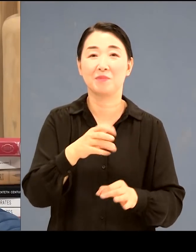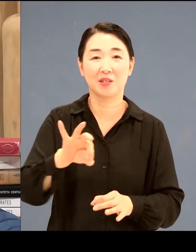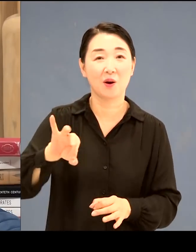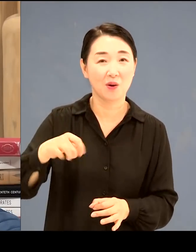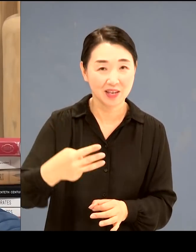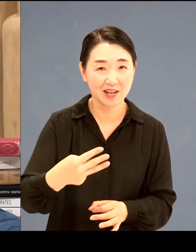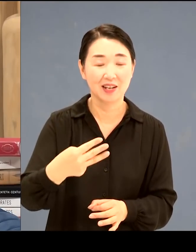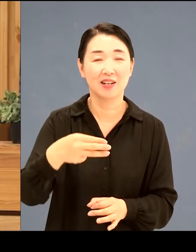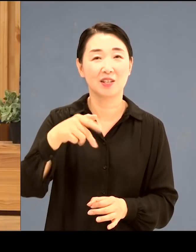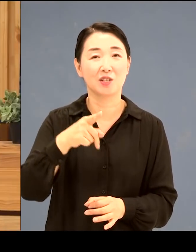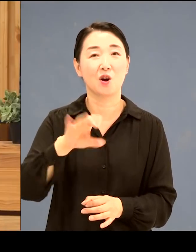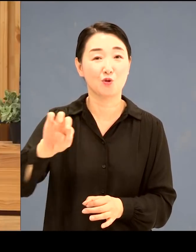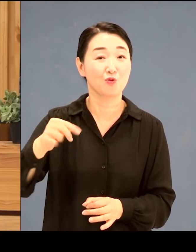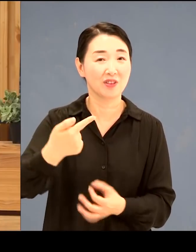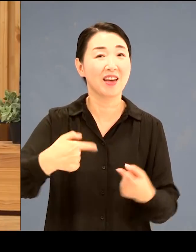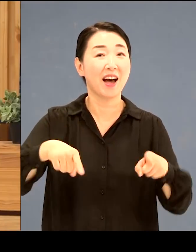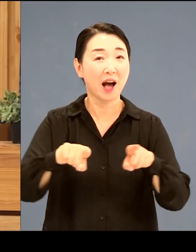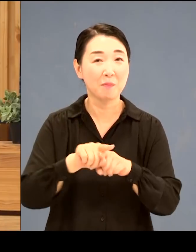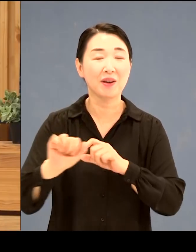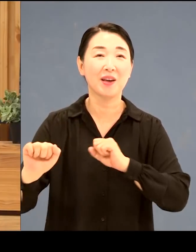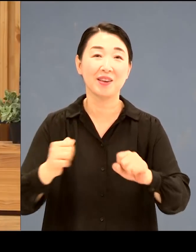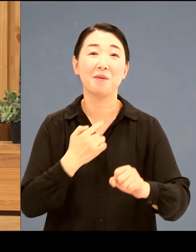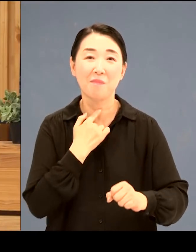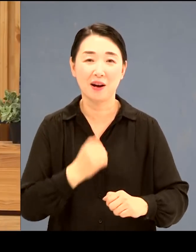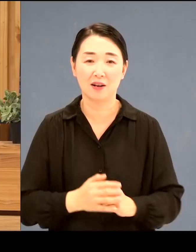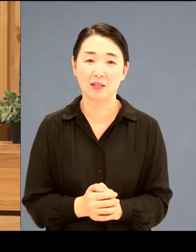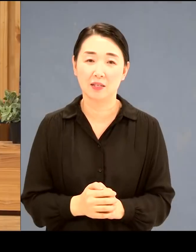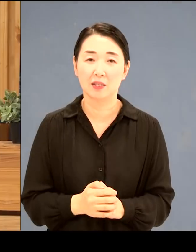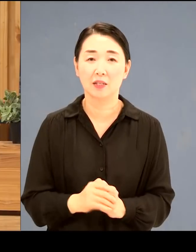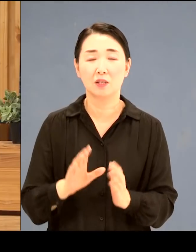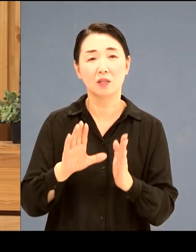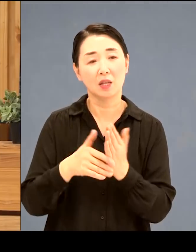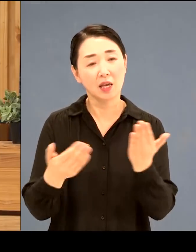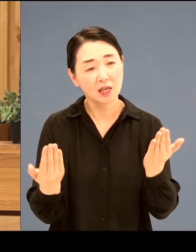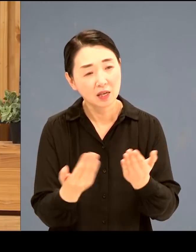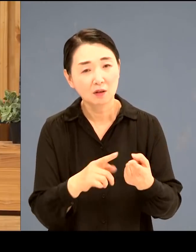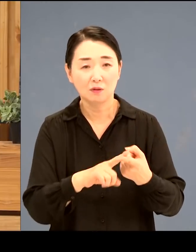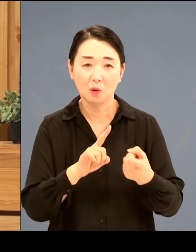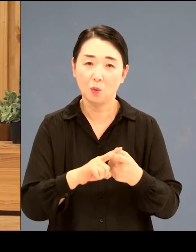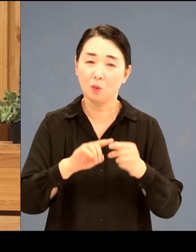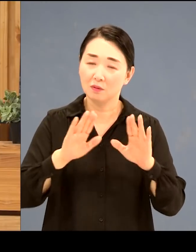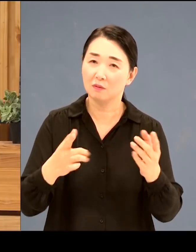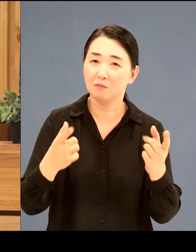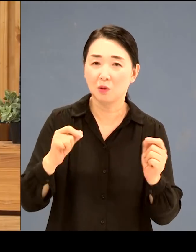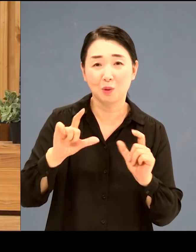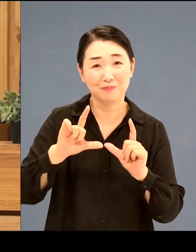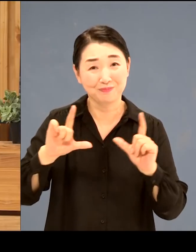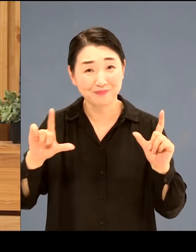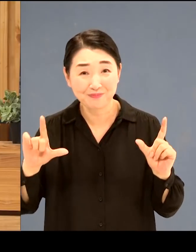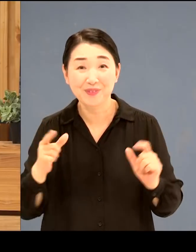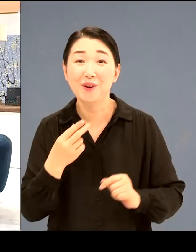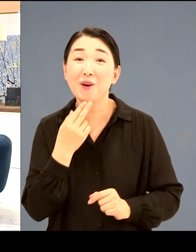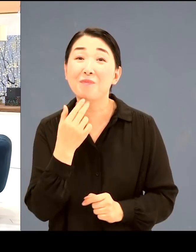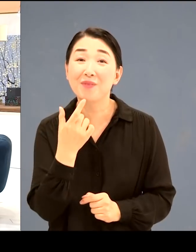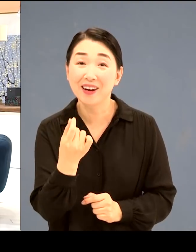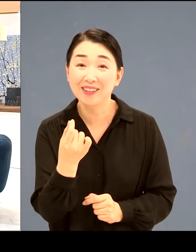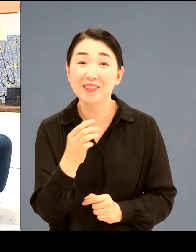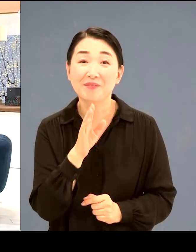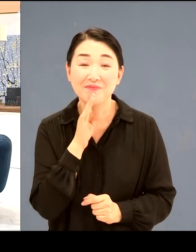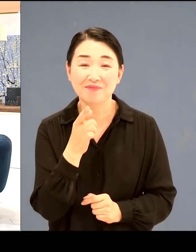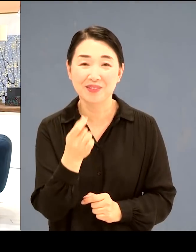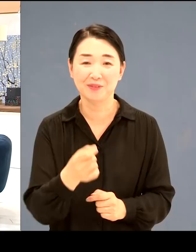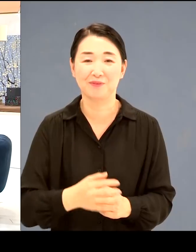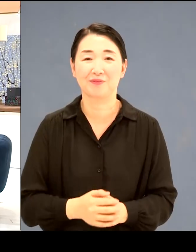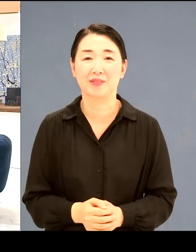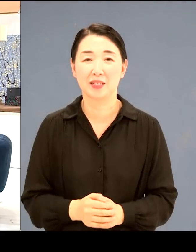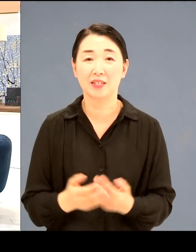네네. 그 당시만 해도 사실 스타일리스트라는 직업이 이렇게 좀 지금처럼 좀 각광받는 시절이 아니었을 거라는 생각이 들어서 어떻게 처음